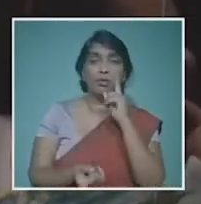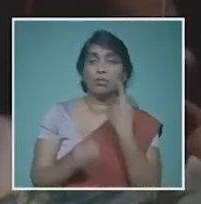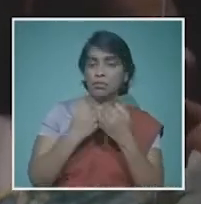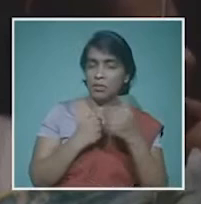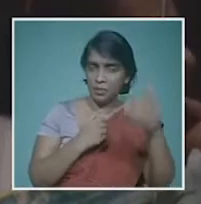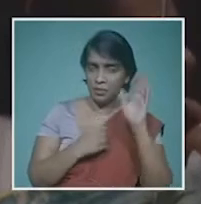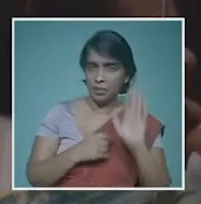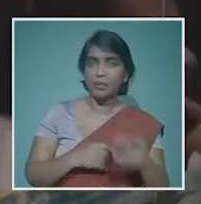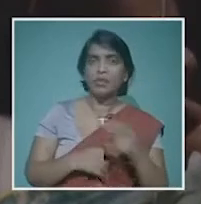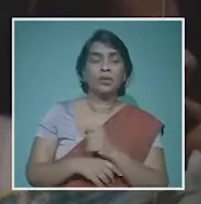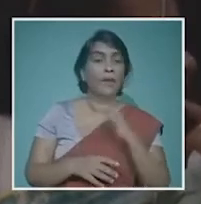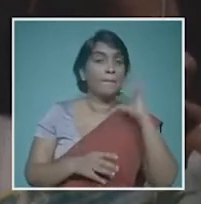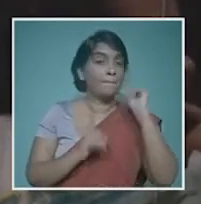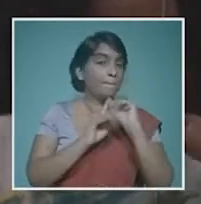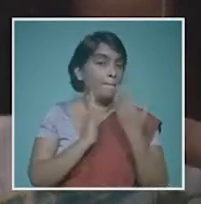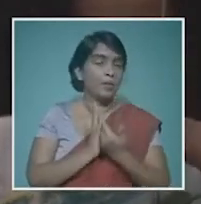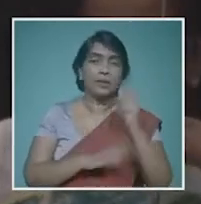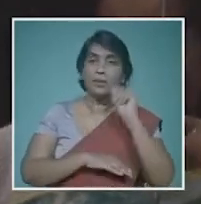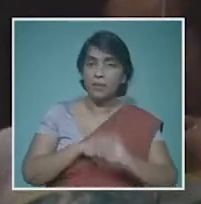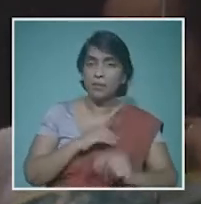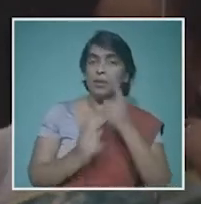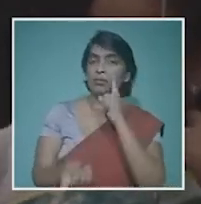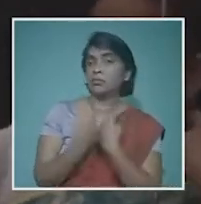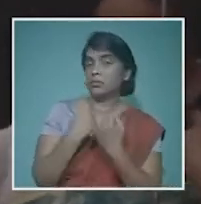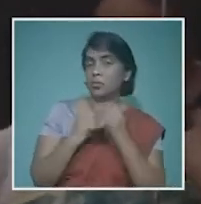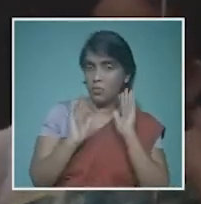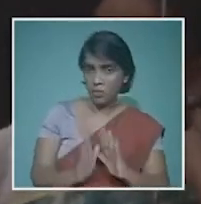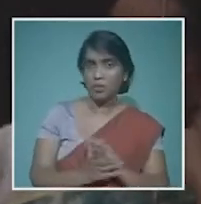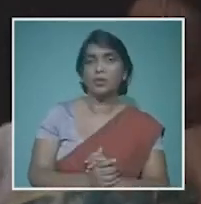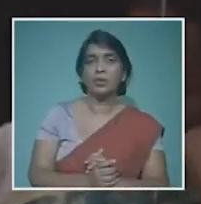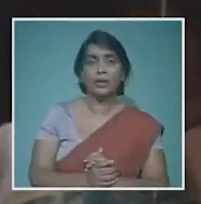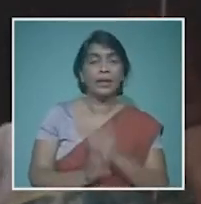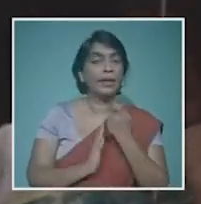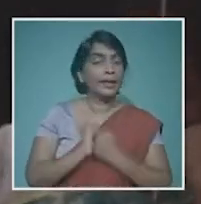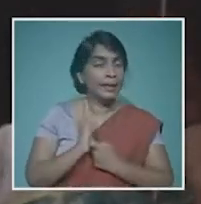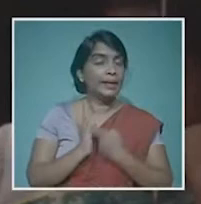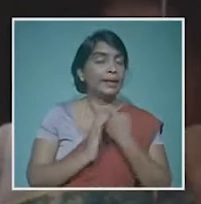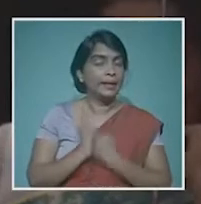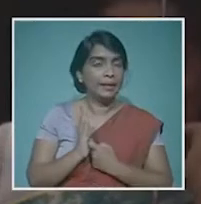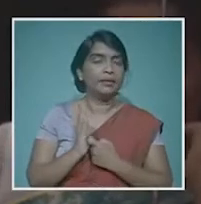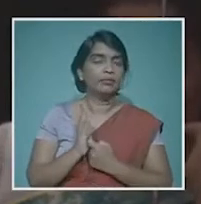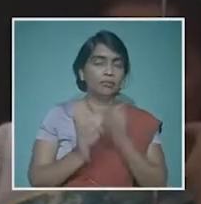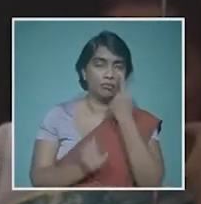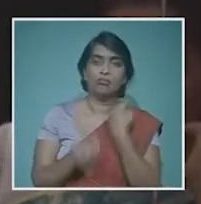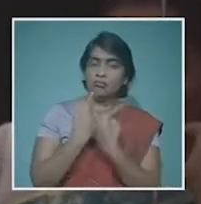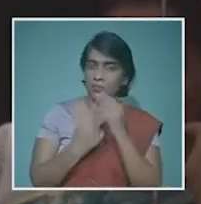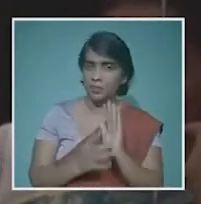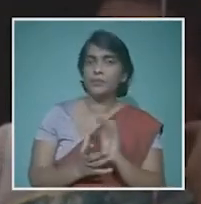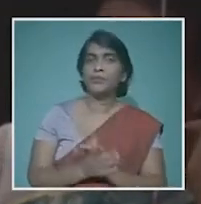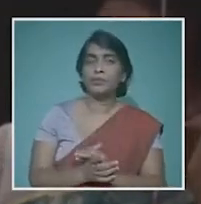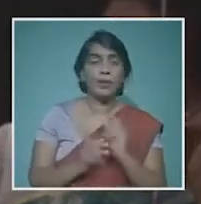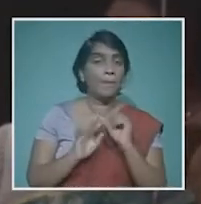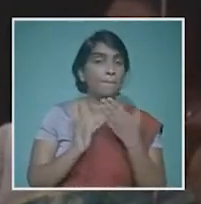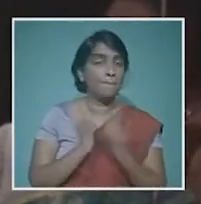යුතුයි කියලා. ප්‍රතිපත්ති සැලසුම් විශ්ලේෂණයක් කළ යුතුයි කියලා. නීති රෙගුලාසි විශ්ලේෂණයක් කළ යුතුයි කියලා.